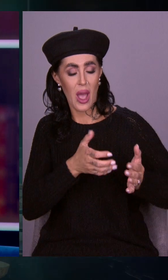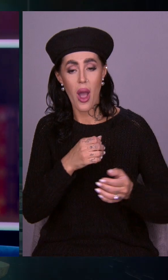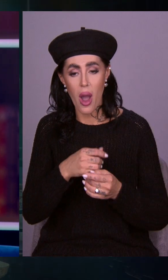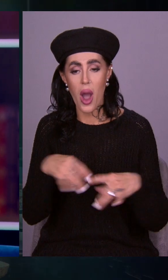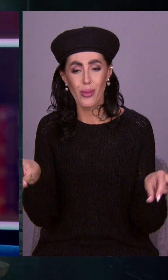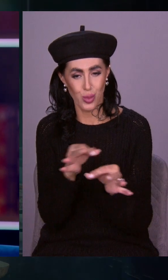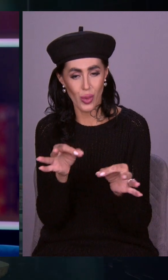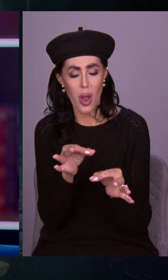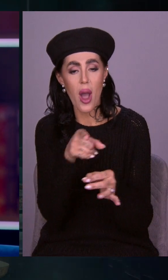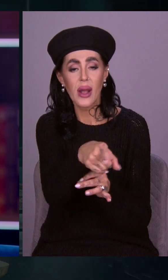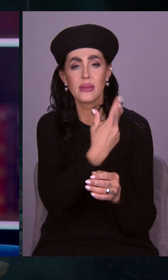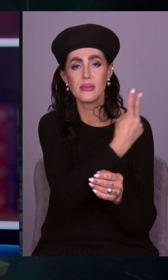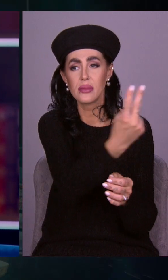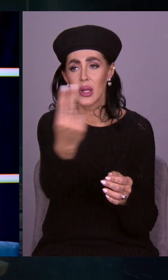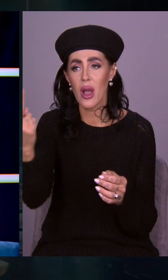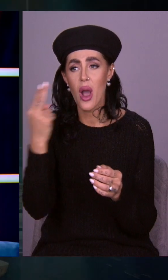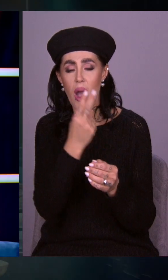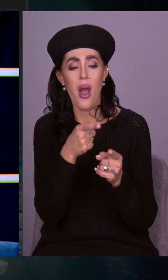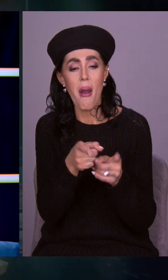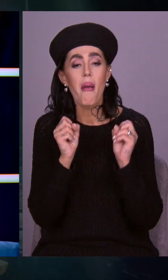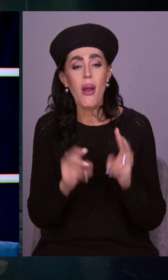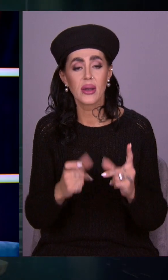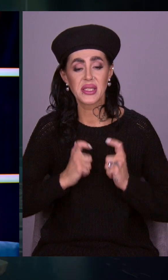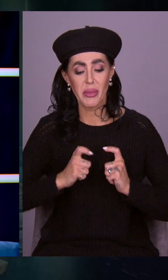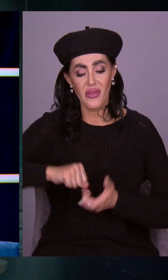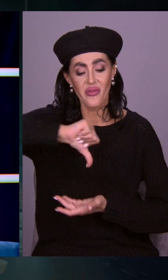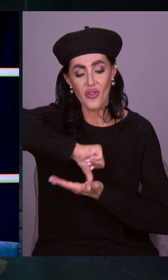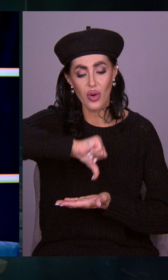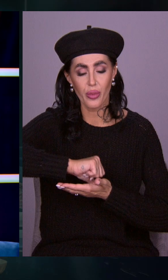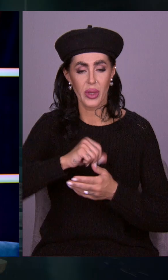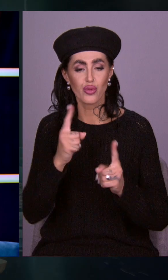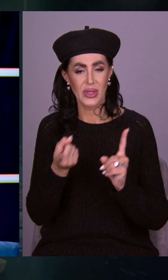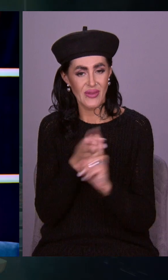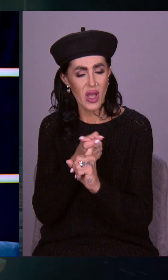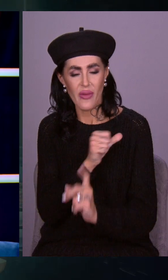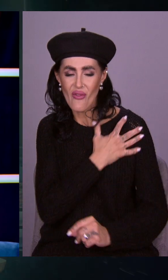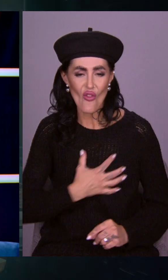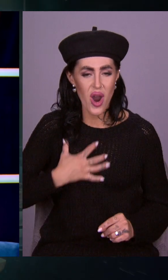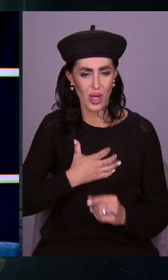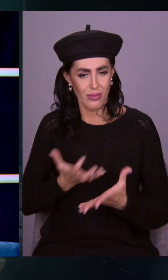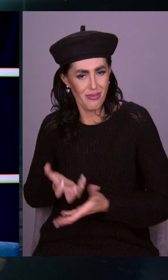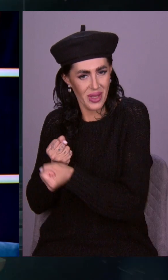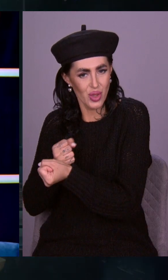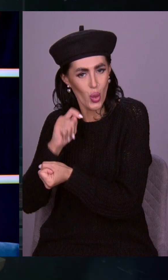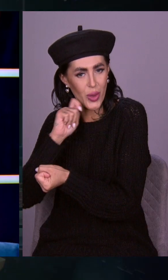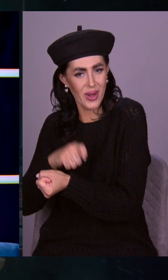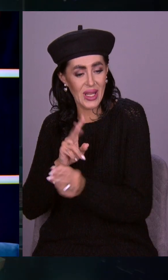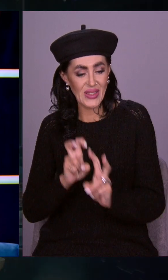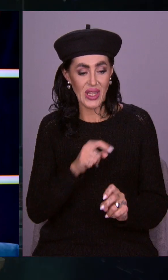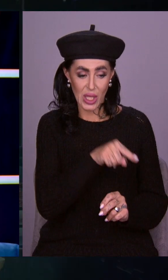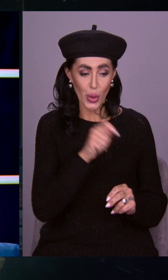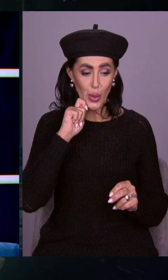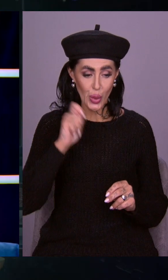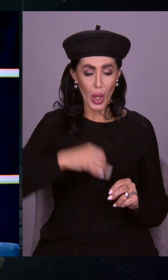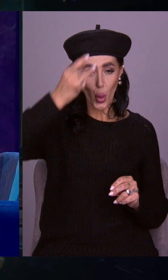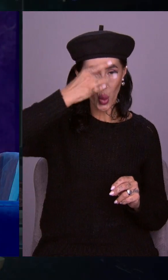яких, по-перше, ну, залежить багато чого для України, і як це представляти Україну і її культуру на